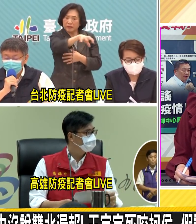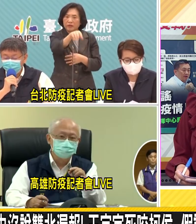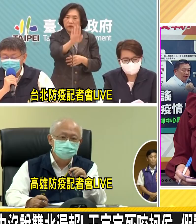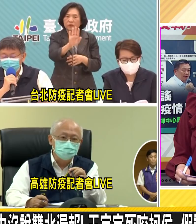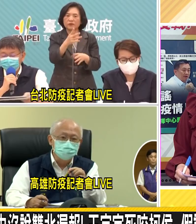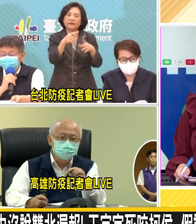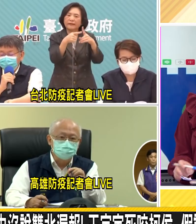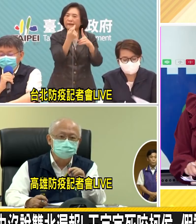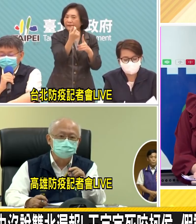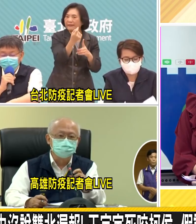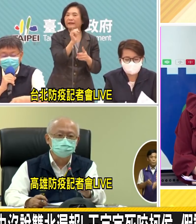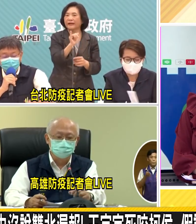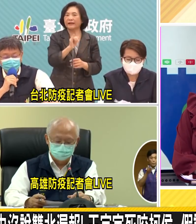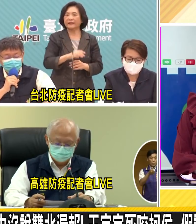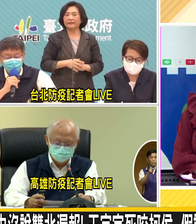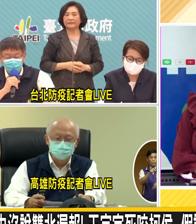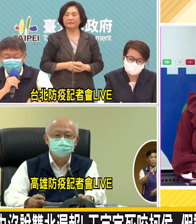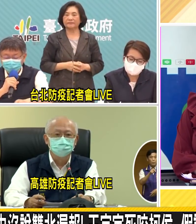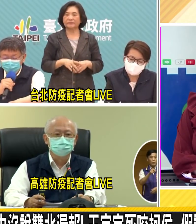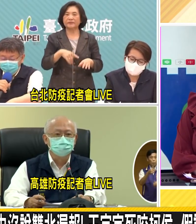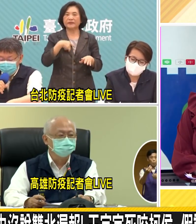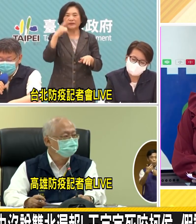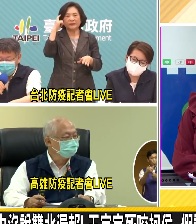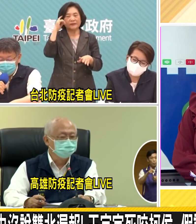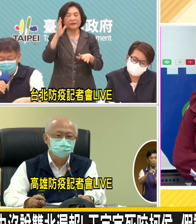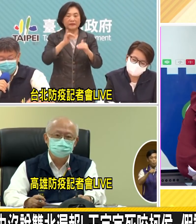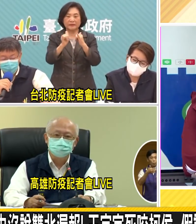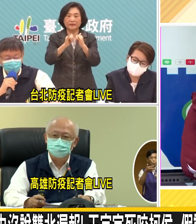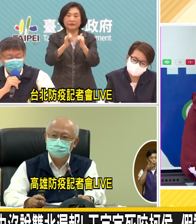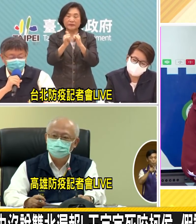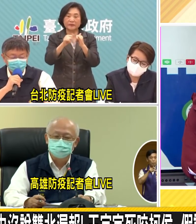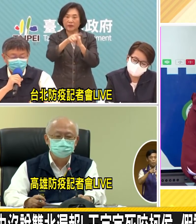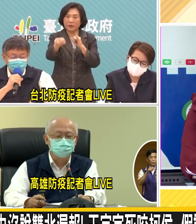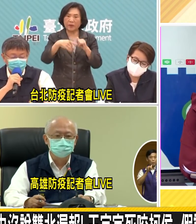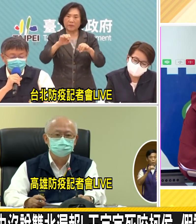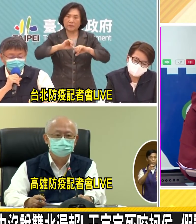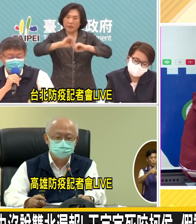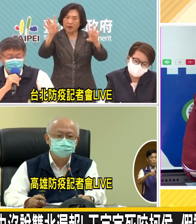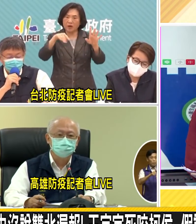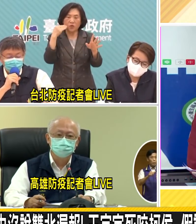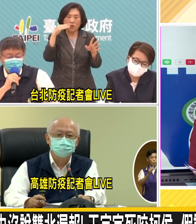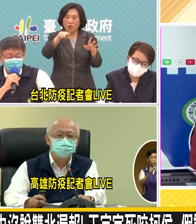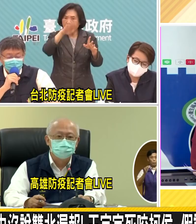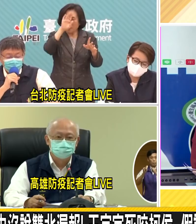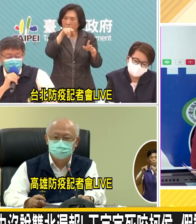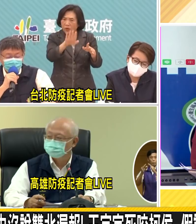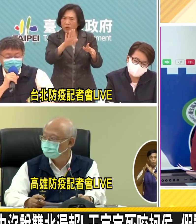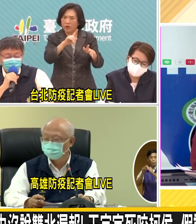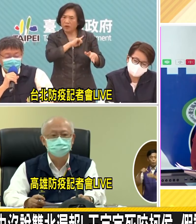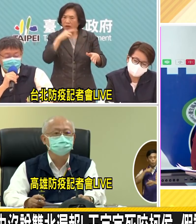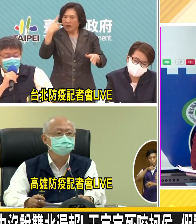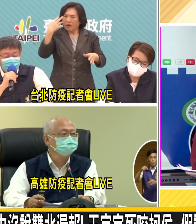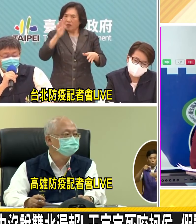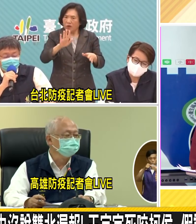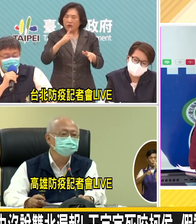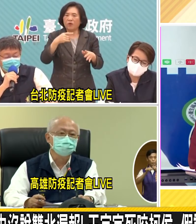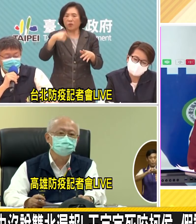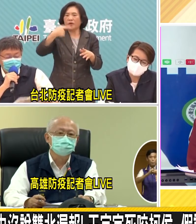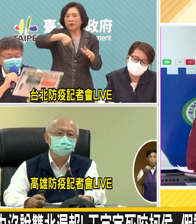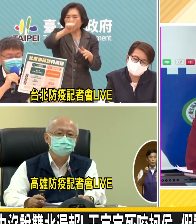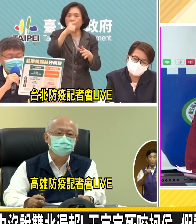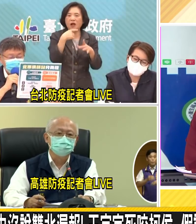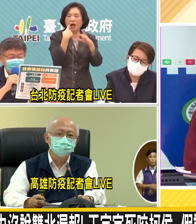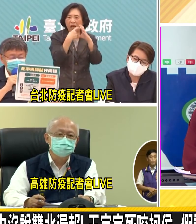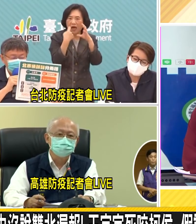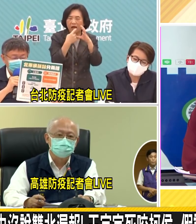对，这就是一个假消息。 是啊， 你就不讲嘛？那现在已经很明确了。现在今天陈时中出来讲说，校正回归的原因是什么？第一个，